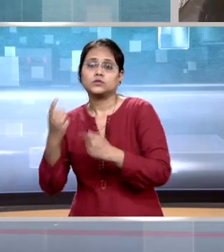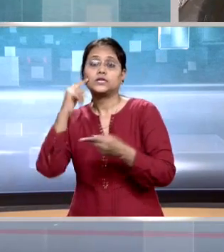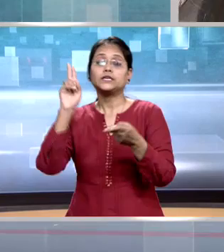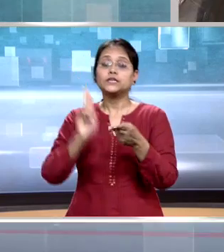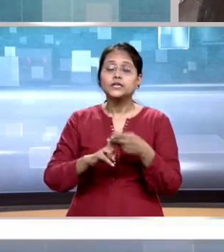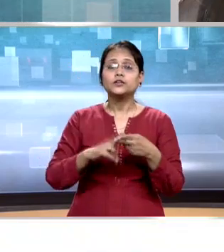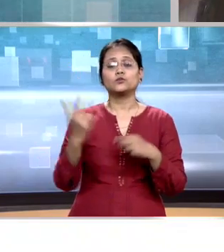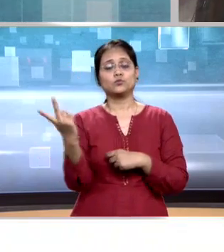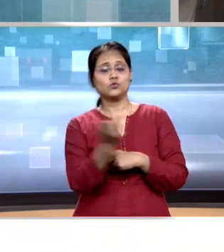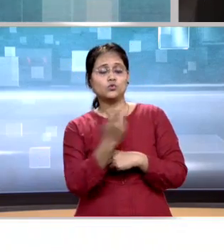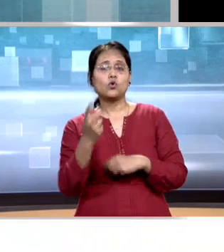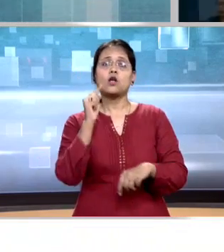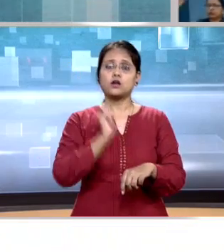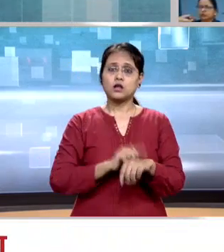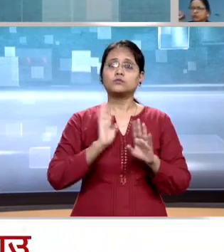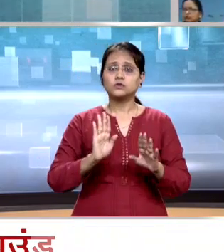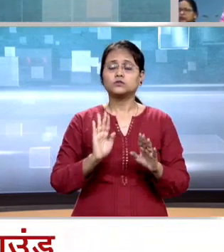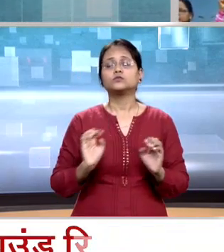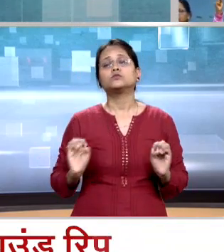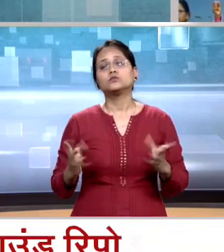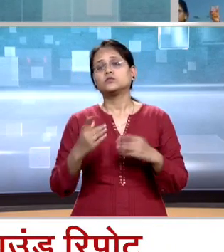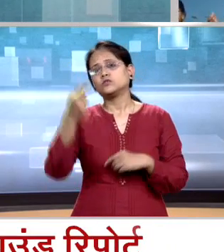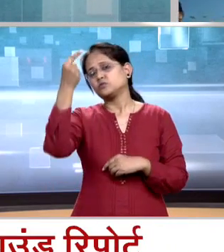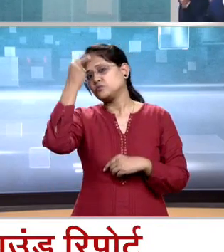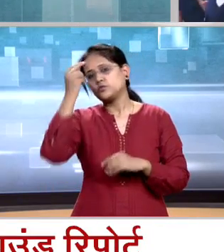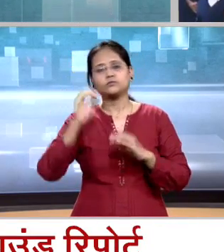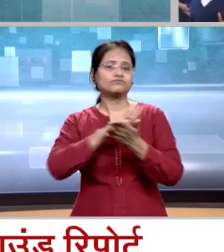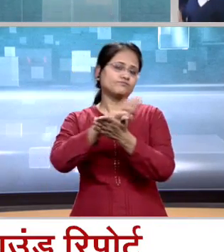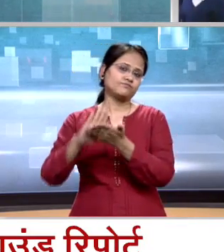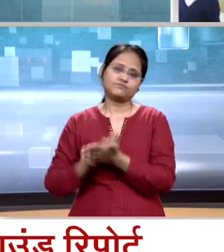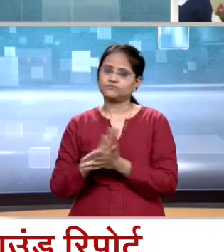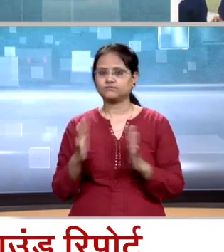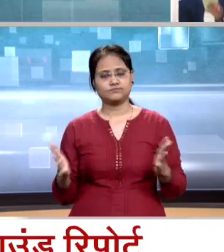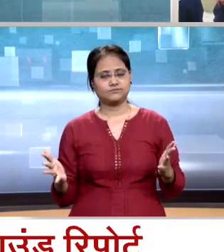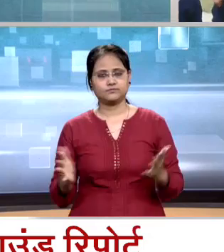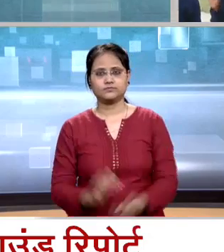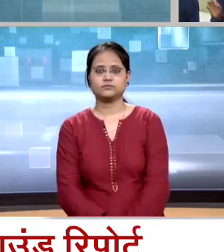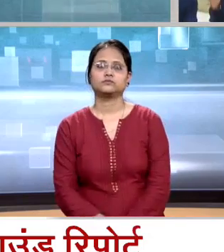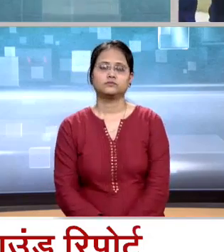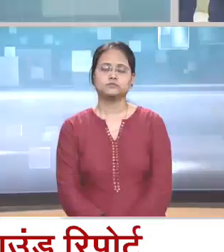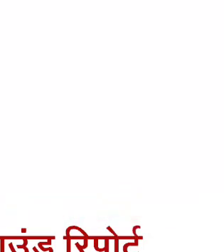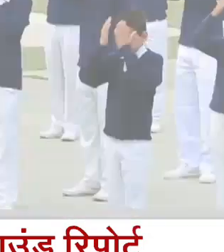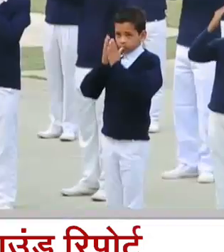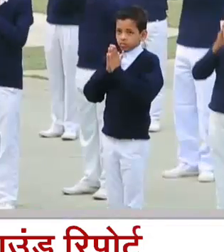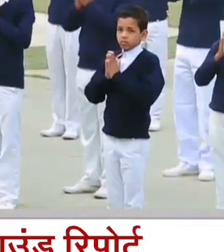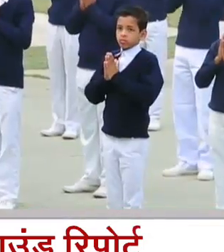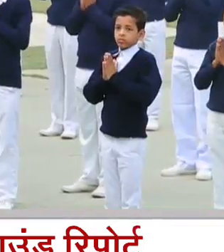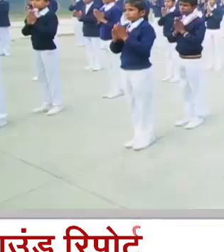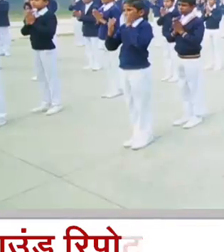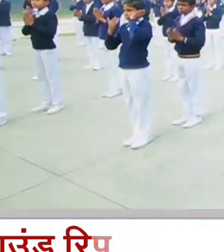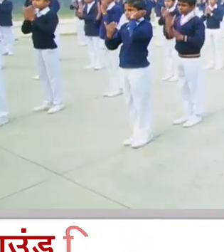दोनों ही काम वक्त रहते हो जाएं, तो जाहिर है कोई समस्या या परेशानी नहीं रहेगी।